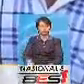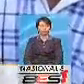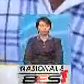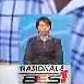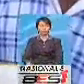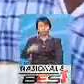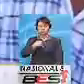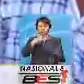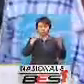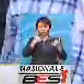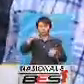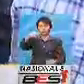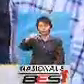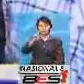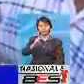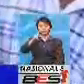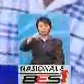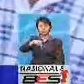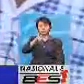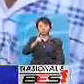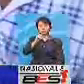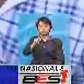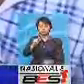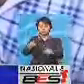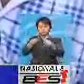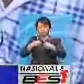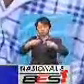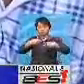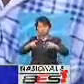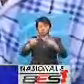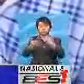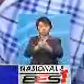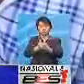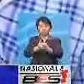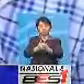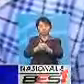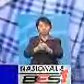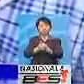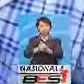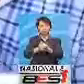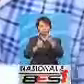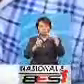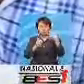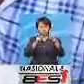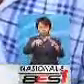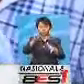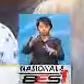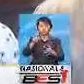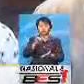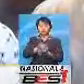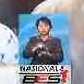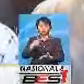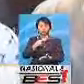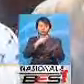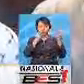Saya harap piak PTG beri Kelangan sehingga 15 hari bulan seperti yang ditetapkan oleh Kementerian alam sekitar jadi itu harapan saya